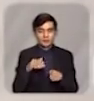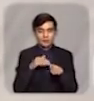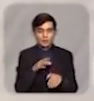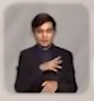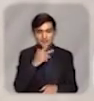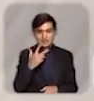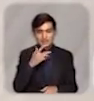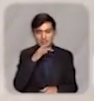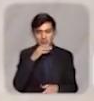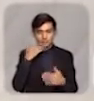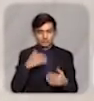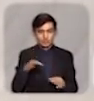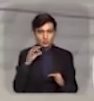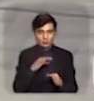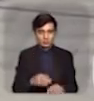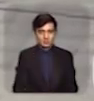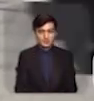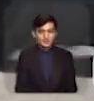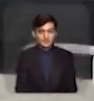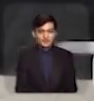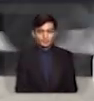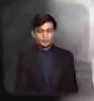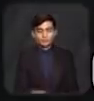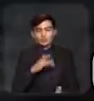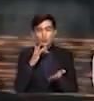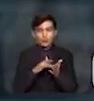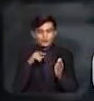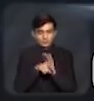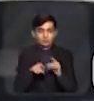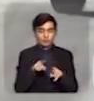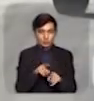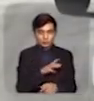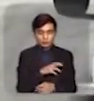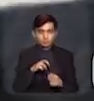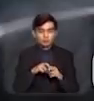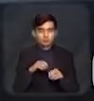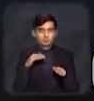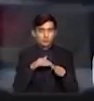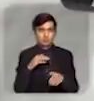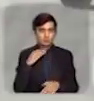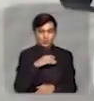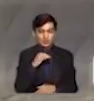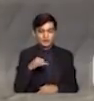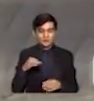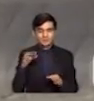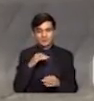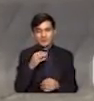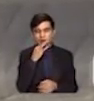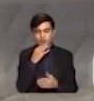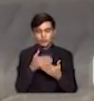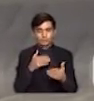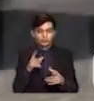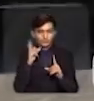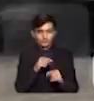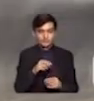бері сейілмей тұрғанын айтады. Қаланың ішіндегі жағдайда мәз емес. Адамдар кептеліске ұрынбау үшін жұмысқа ерте шығуға